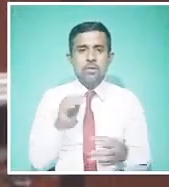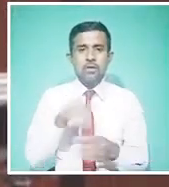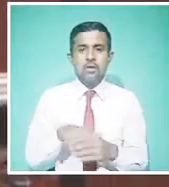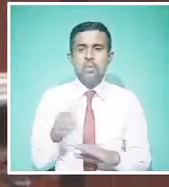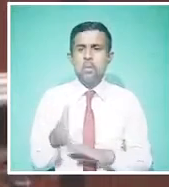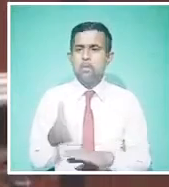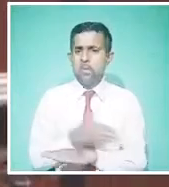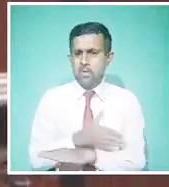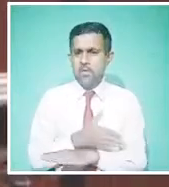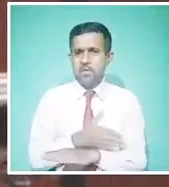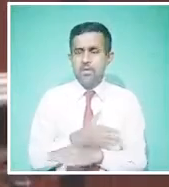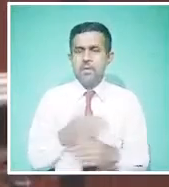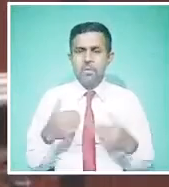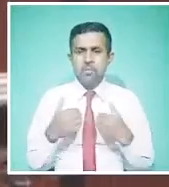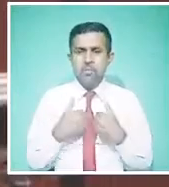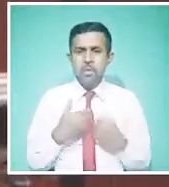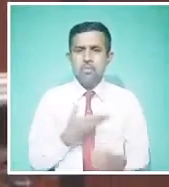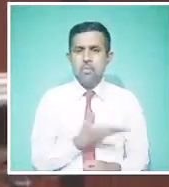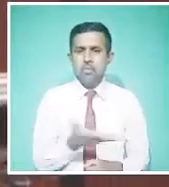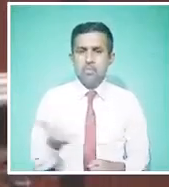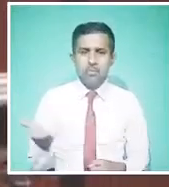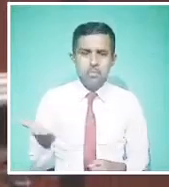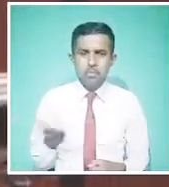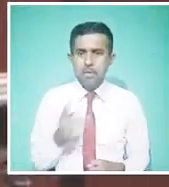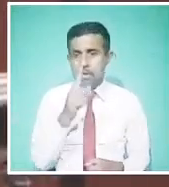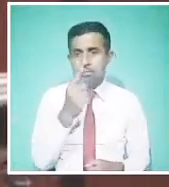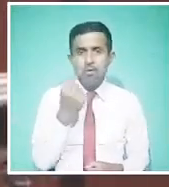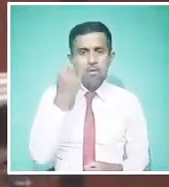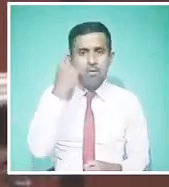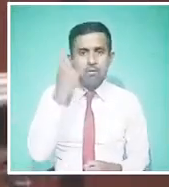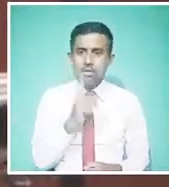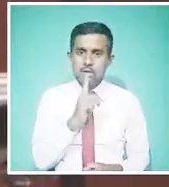ஒரு விடயத்தை இங்கே சுட்டிக்காட்டலாம்